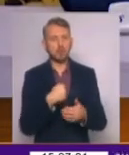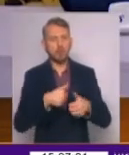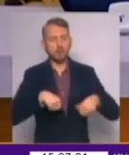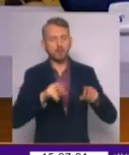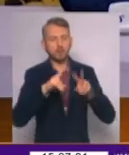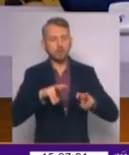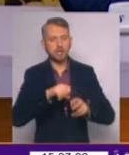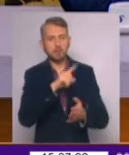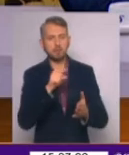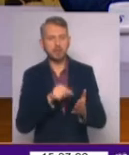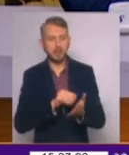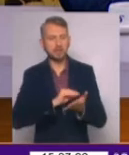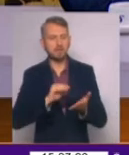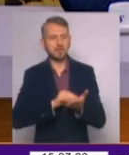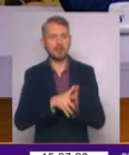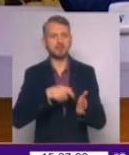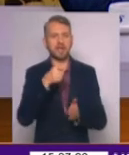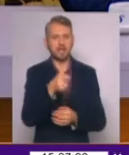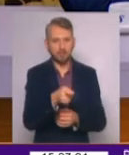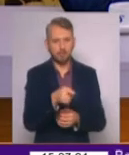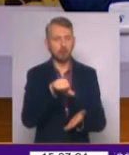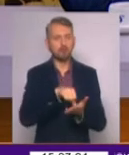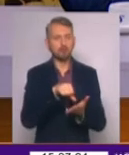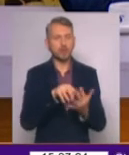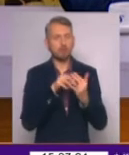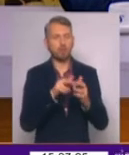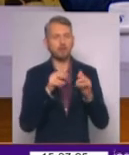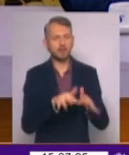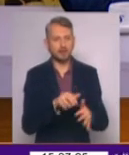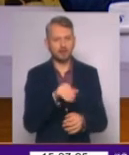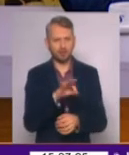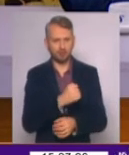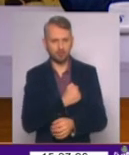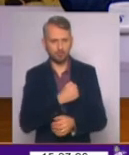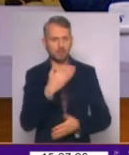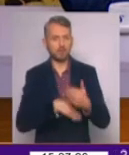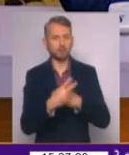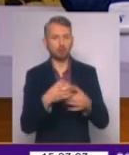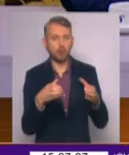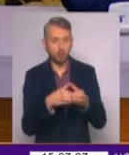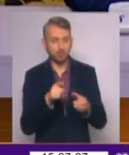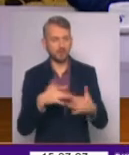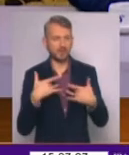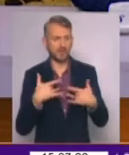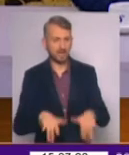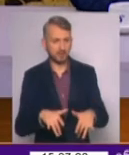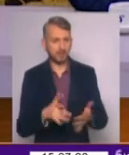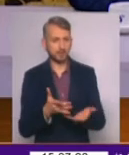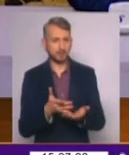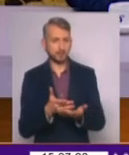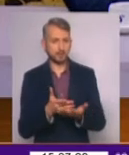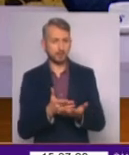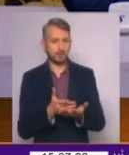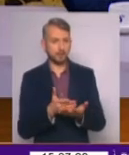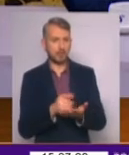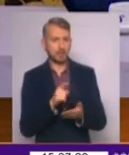питання, написав заяву учасник бойових дій, атошник, інвалід другої групи, який звільнився